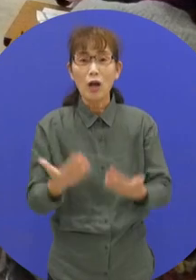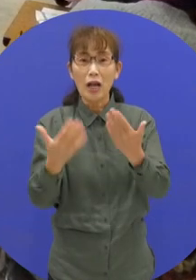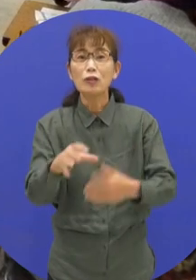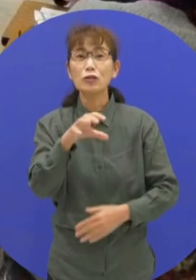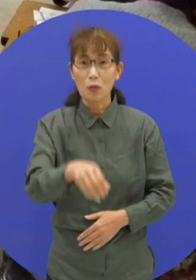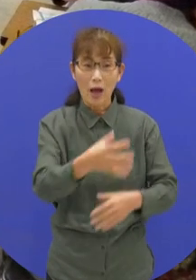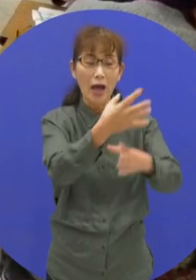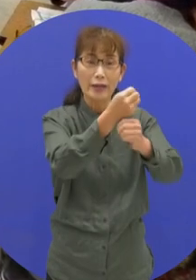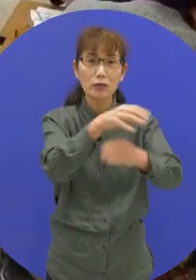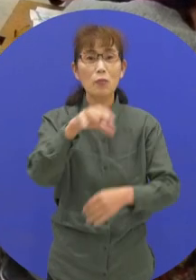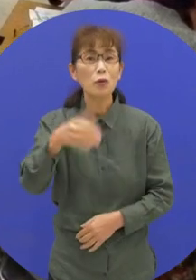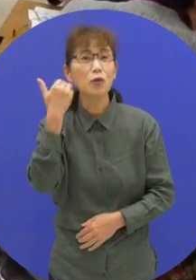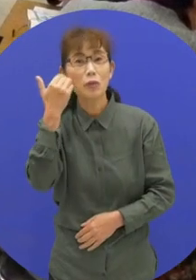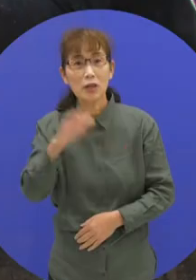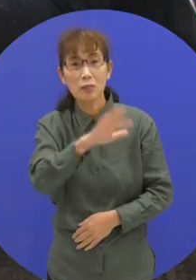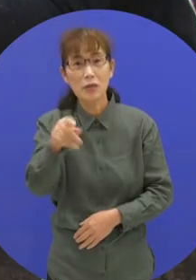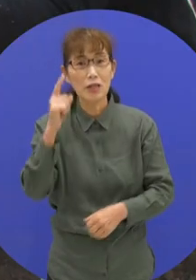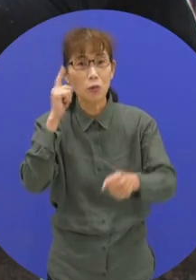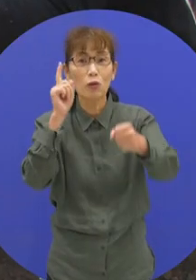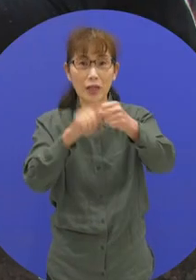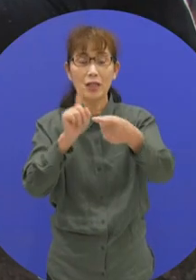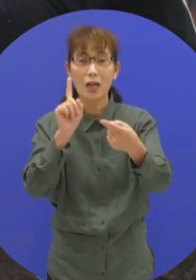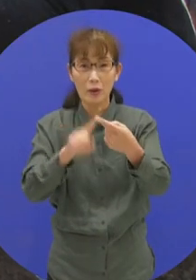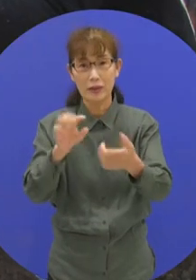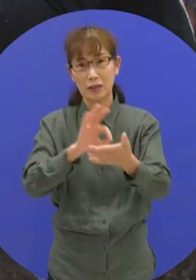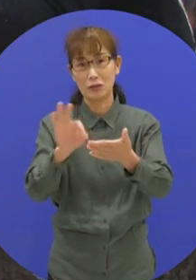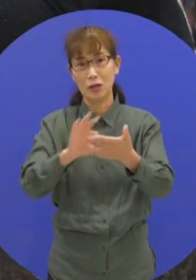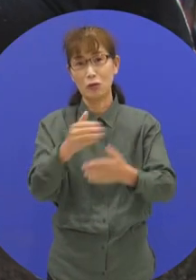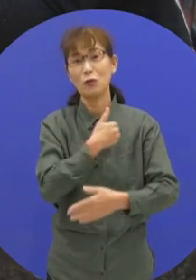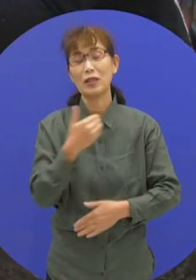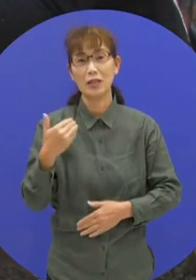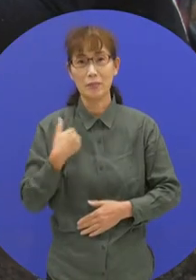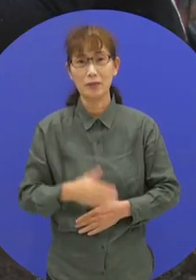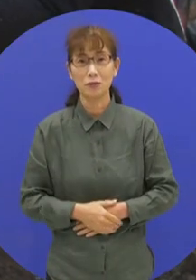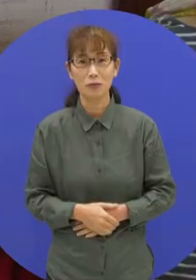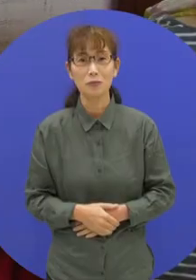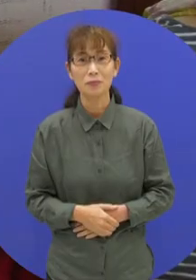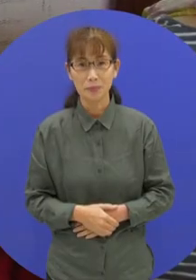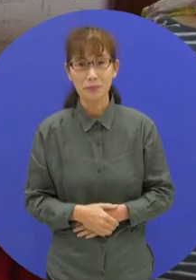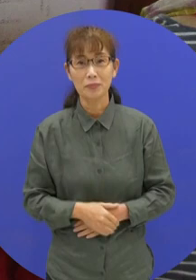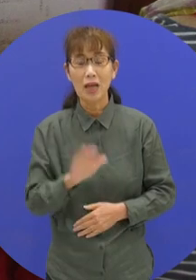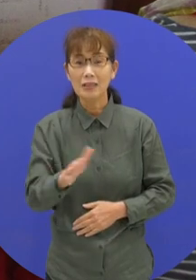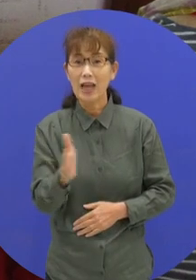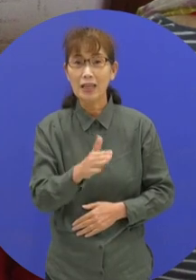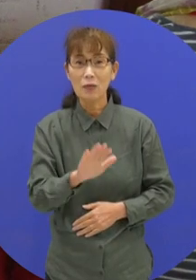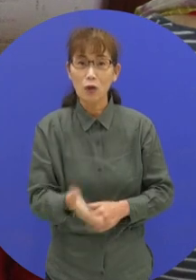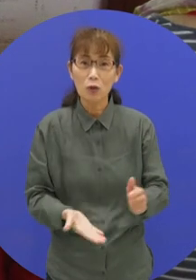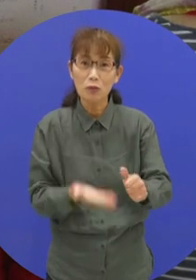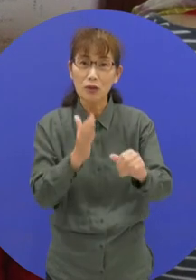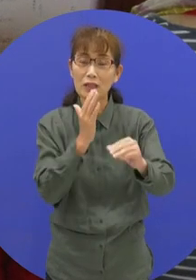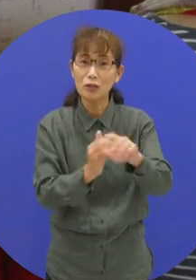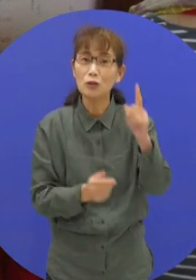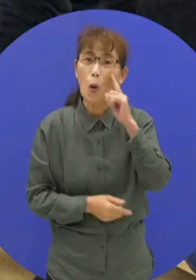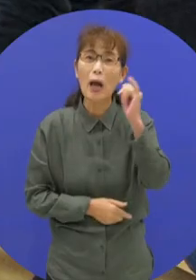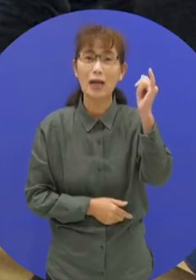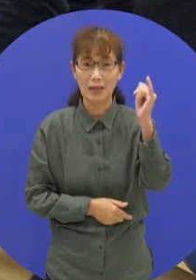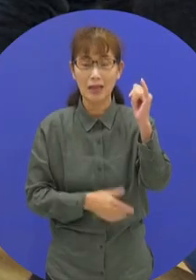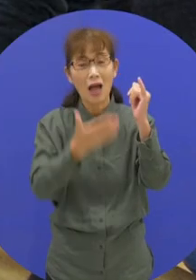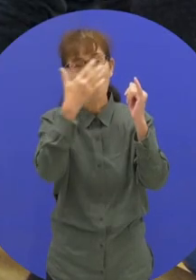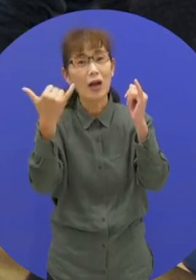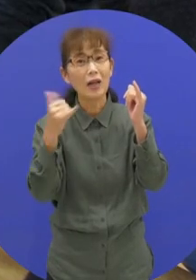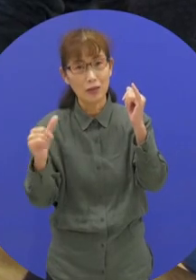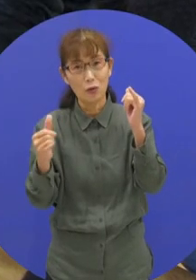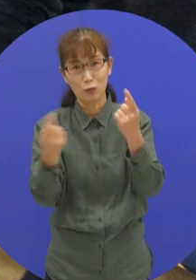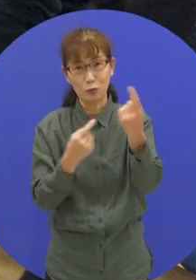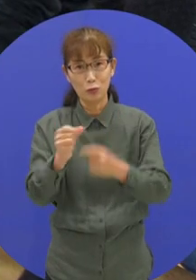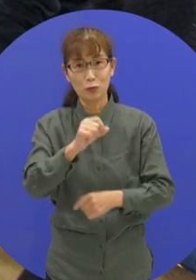としていつでもどこでも誰でも皆さんの目的に合わせ利用することができます。最近は子育て中のお母さんや若い方